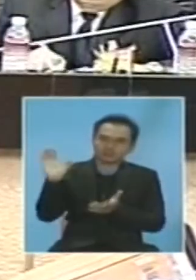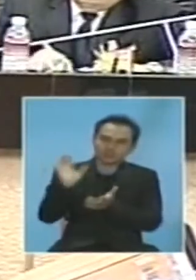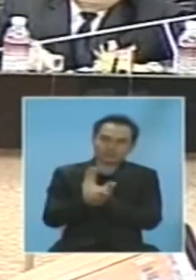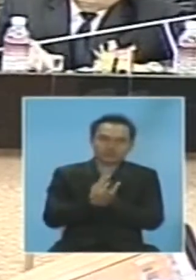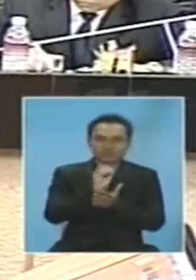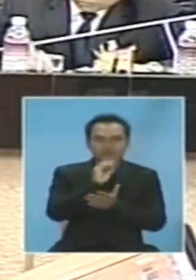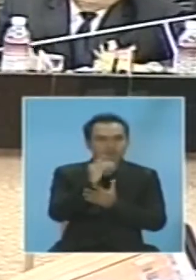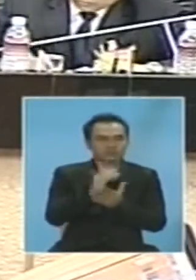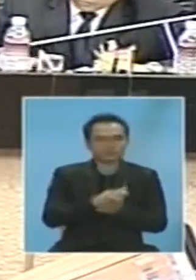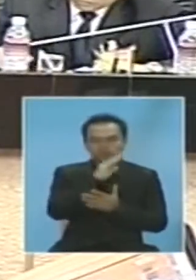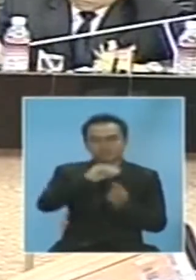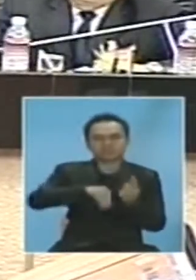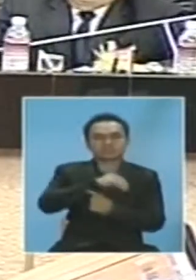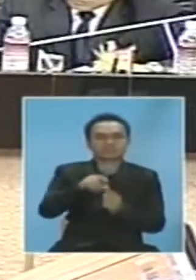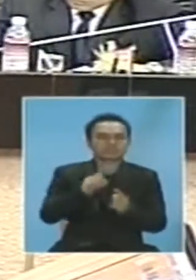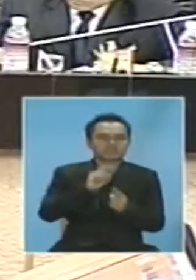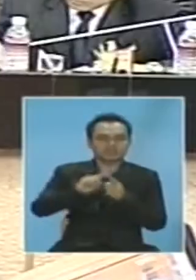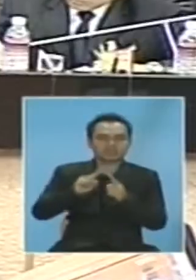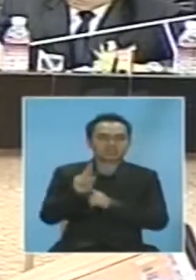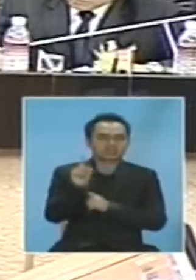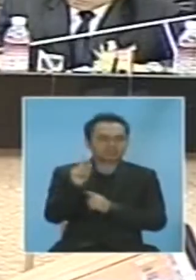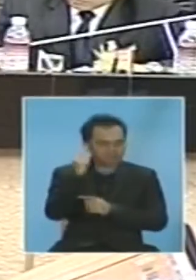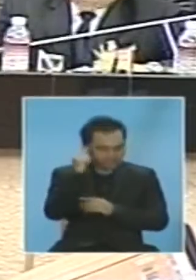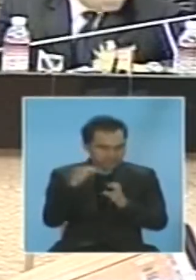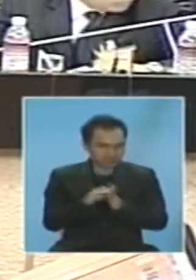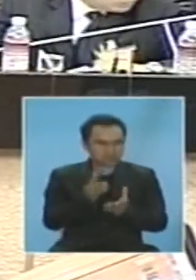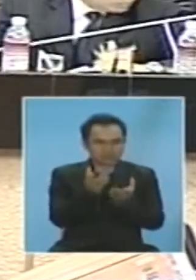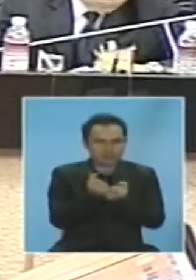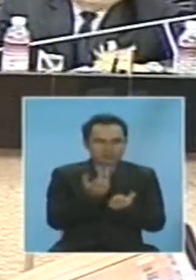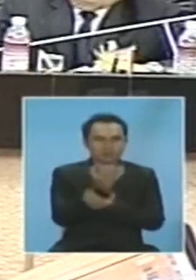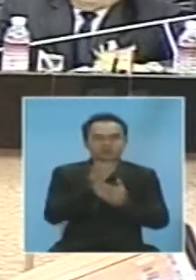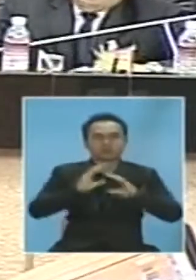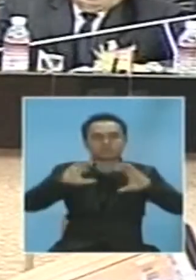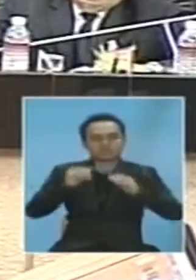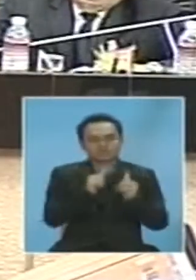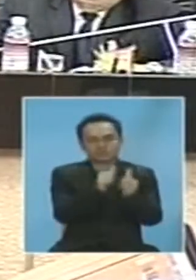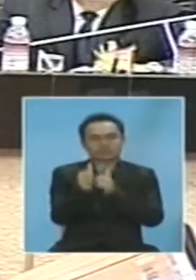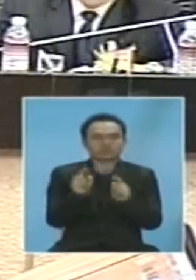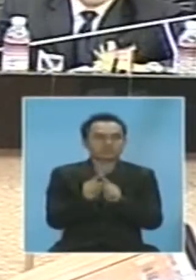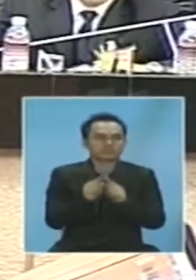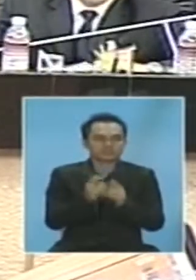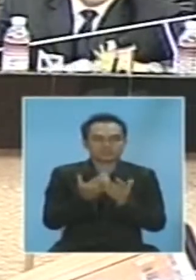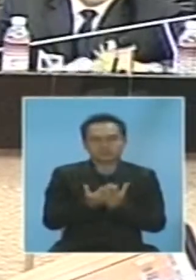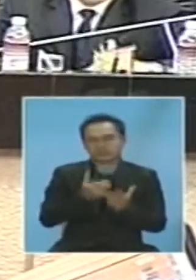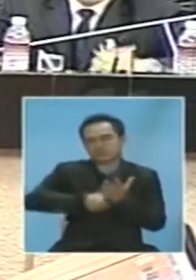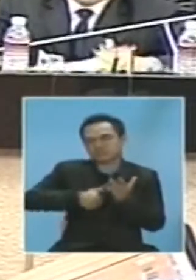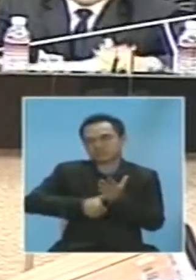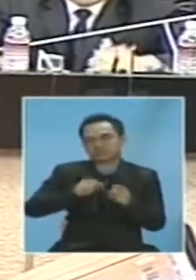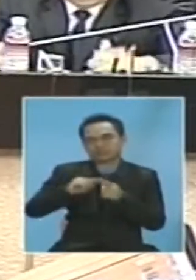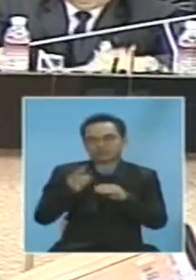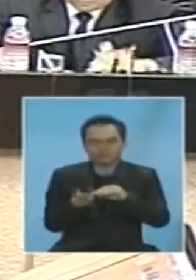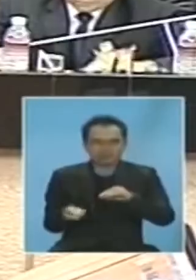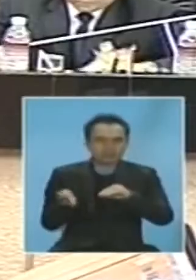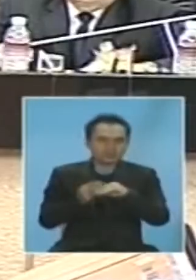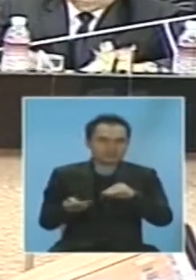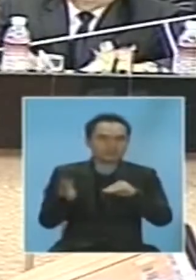อบได้ว่าเมื่อเศรษฐกิจดีรายรับของรัฐบาลก็ดีด้วยรายได้ของภาษีรายได้ภาษีก็เพิ่มขึ้นท่านจะ